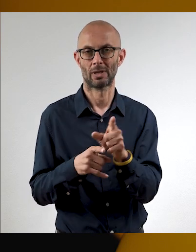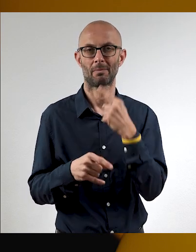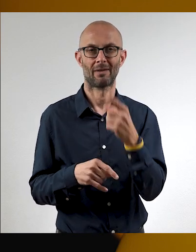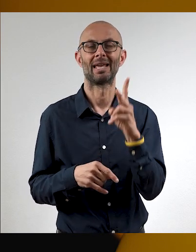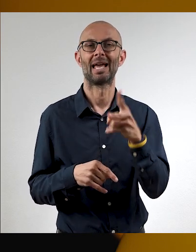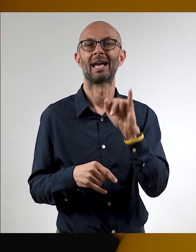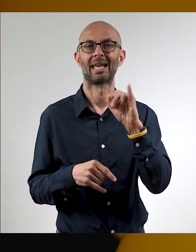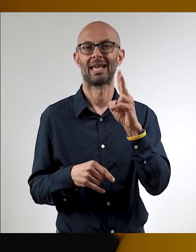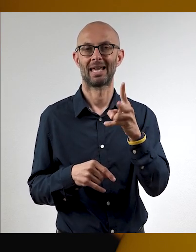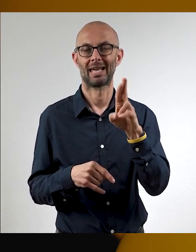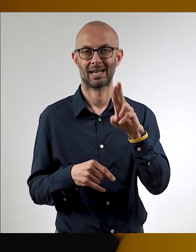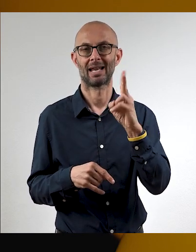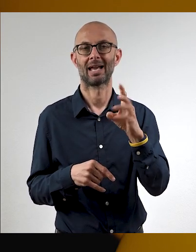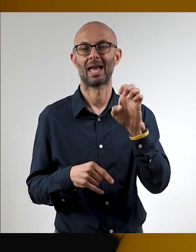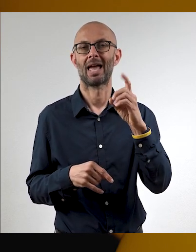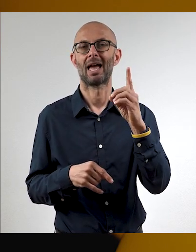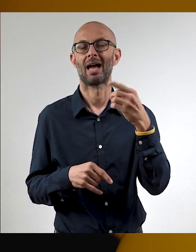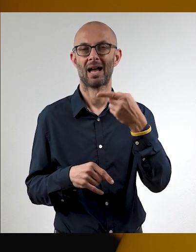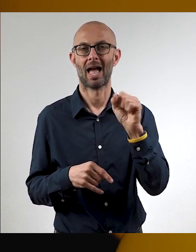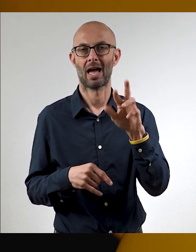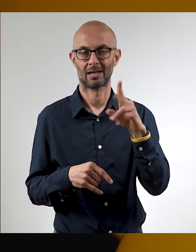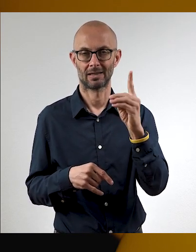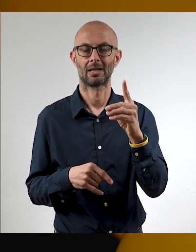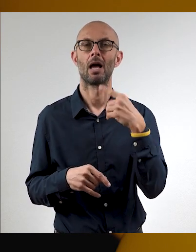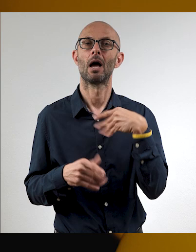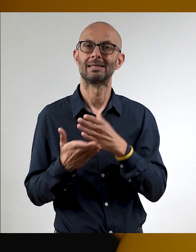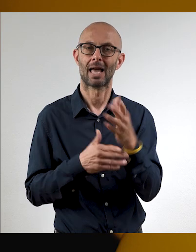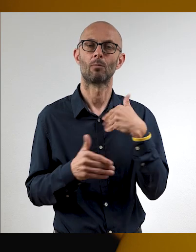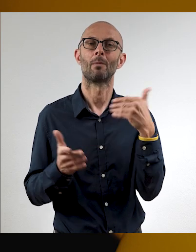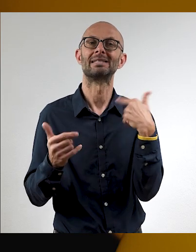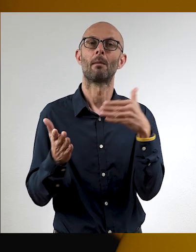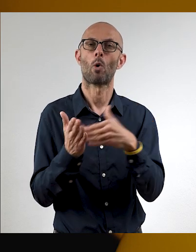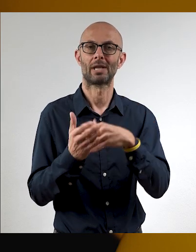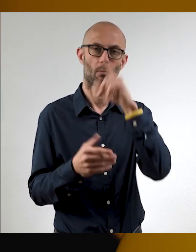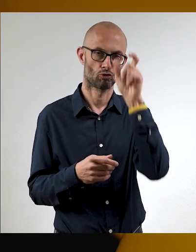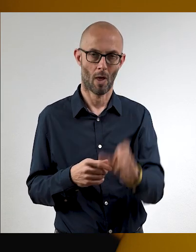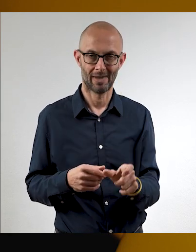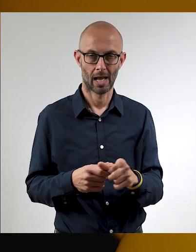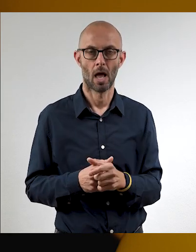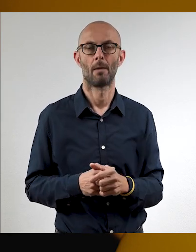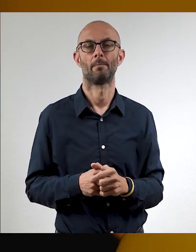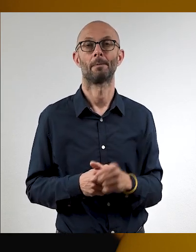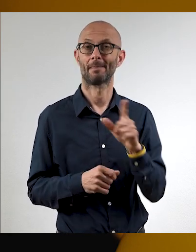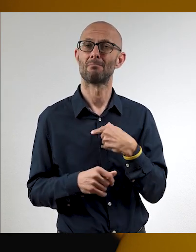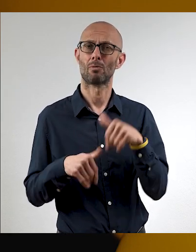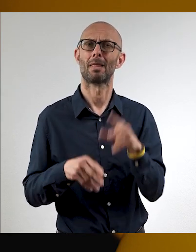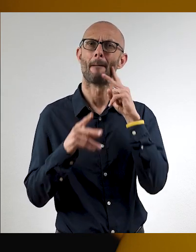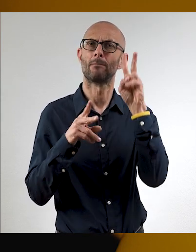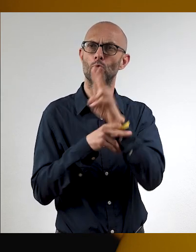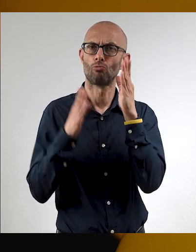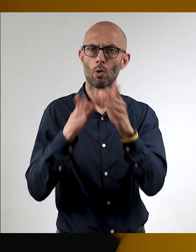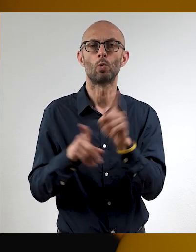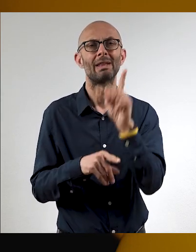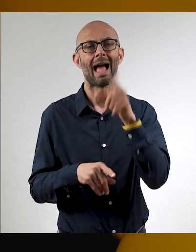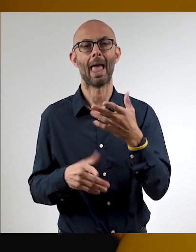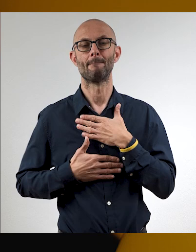pravi Kierkegaard. Se pravi, izhajati moramo iz potreb človeka in biti pozorni tudi na to,